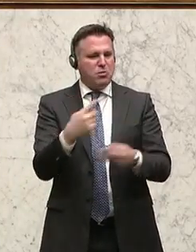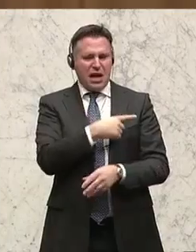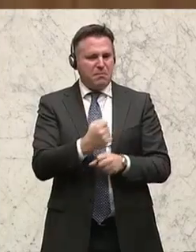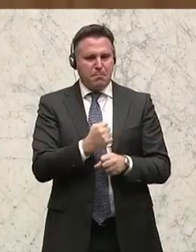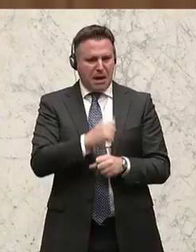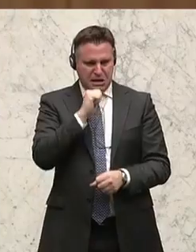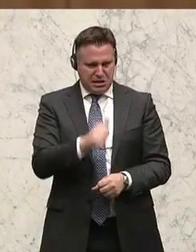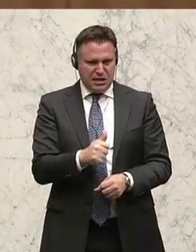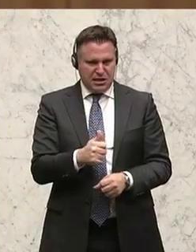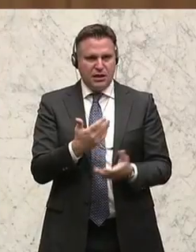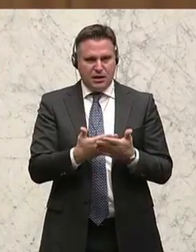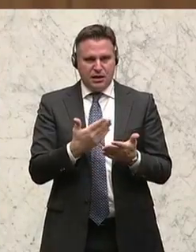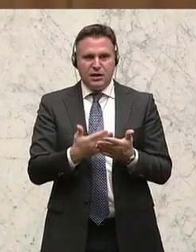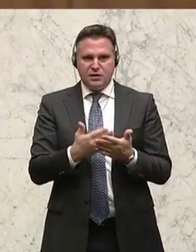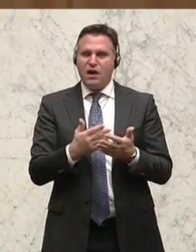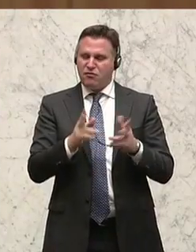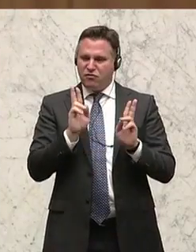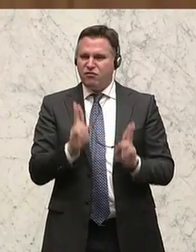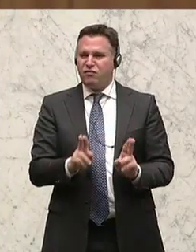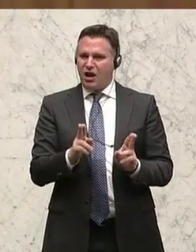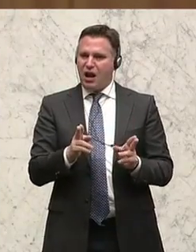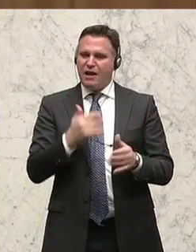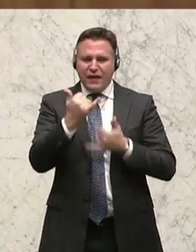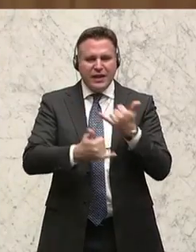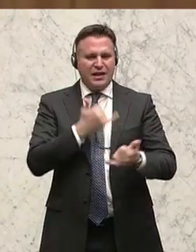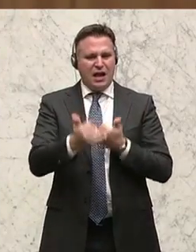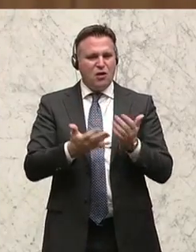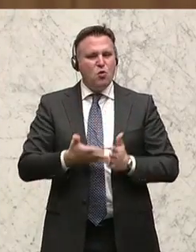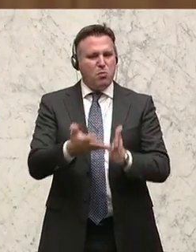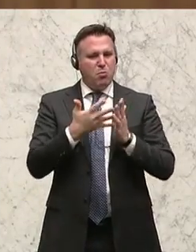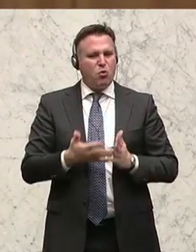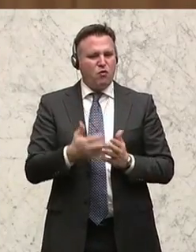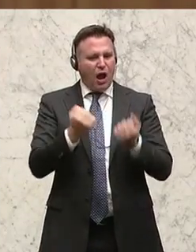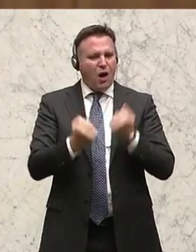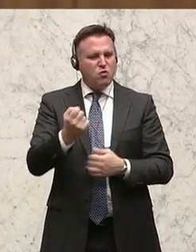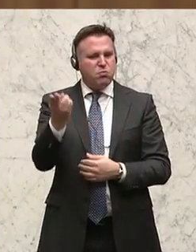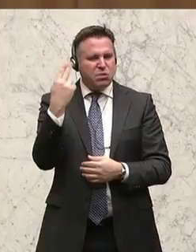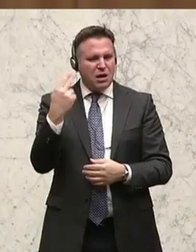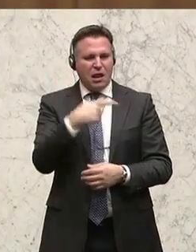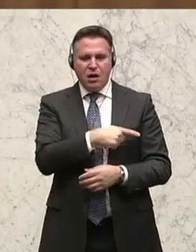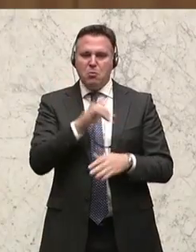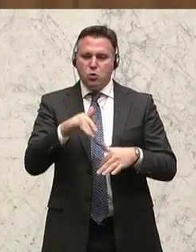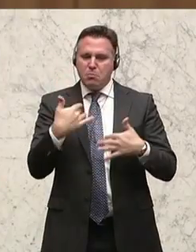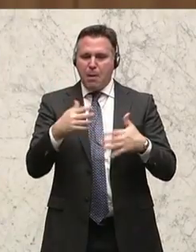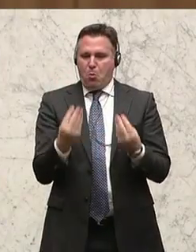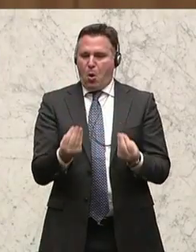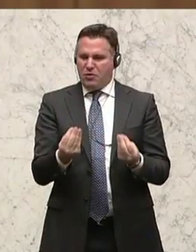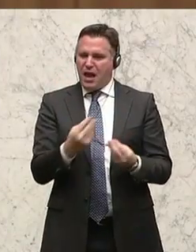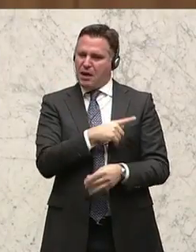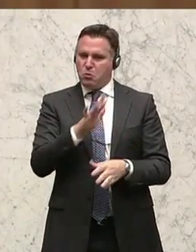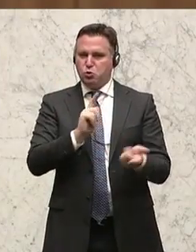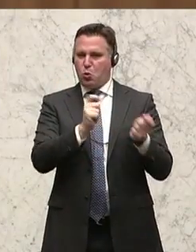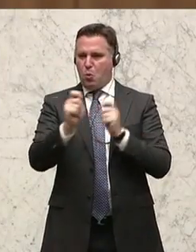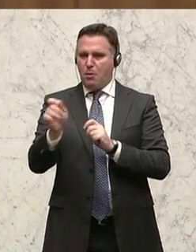umzustellen. Und da geht es um diese große Masse an jährlichen Überprüfungen. Da könnte man wirklich Dinge großflächig